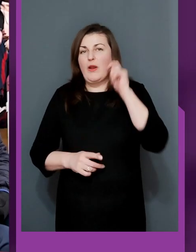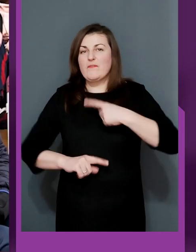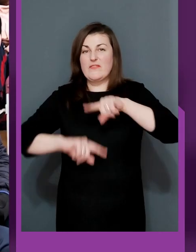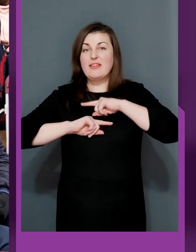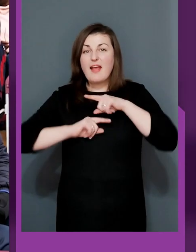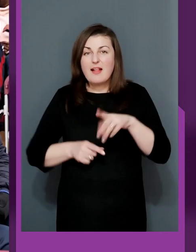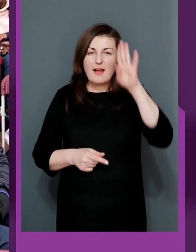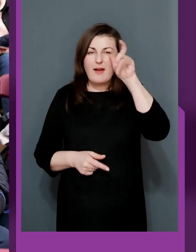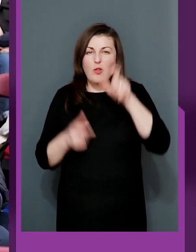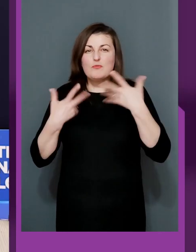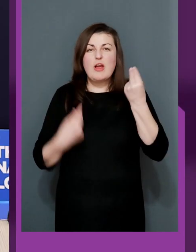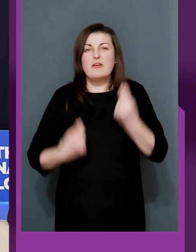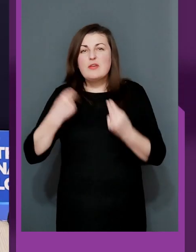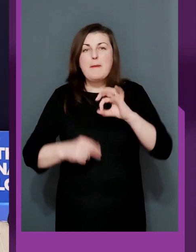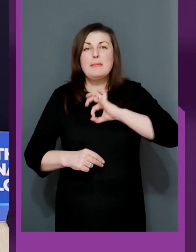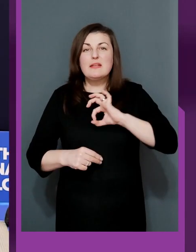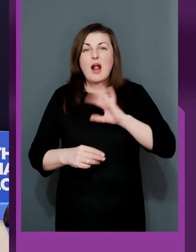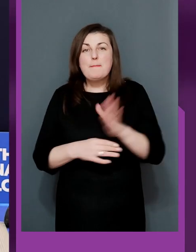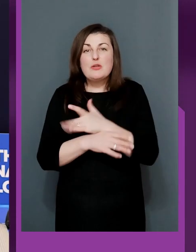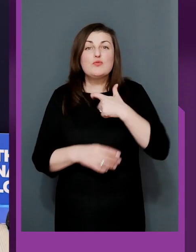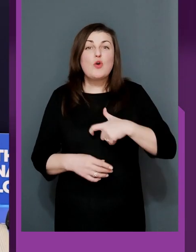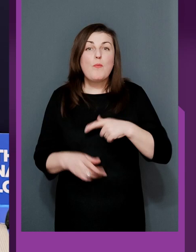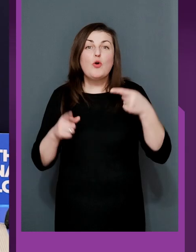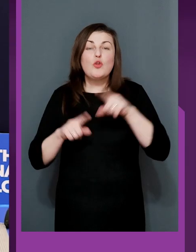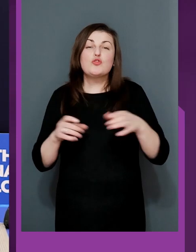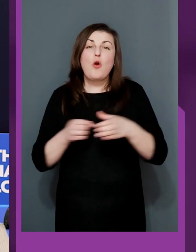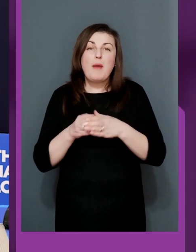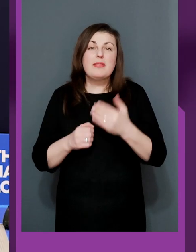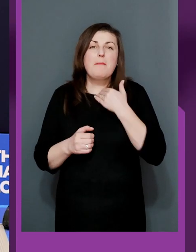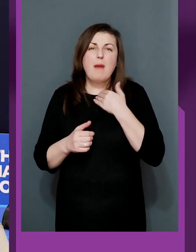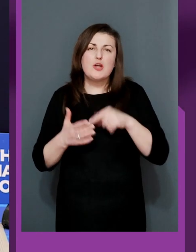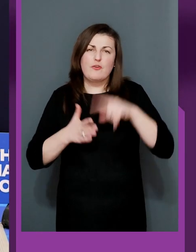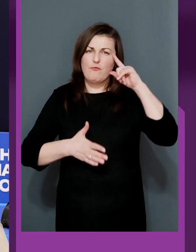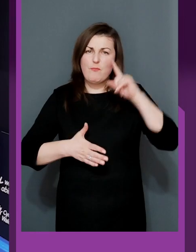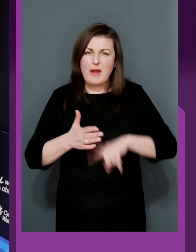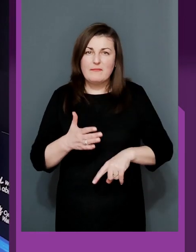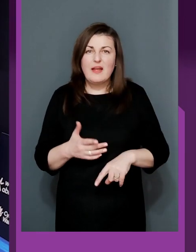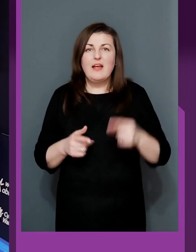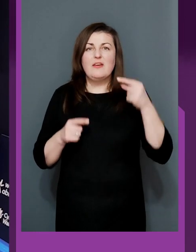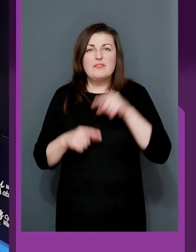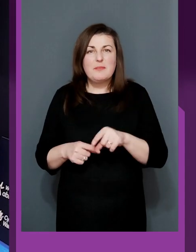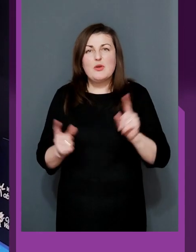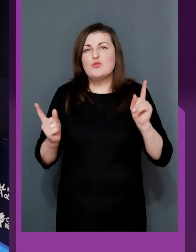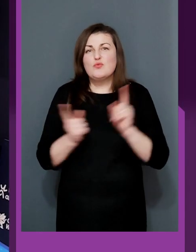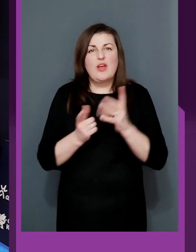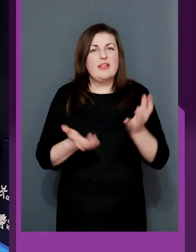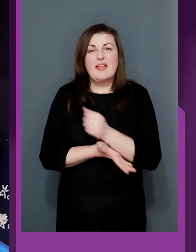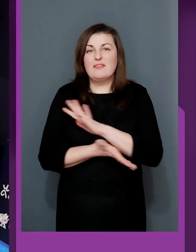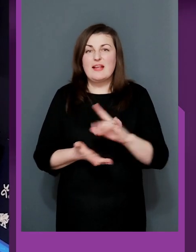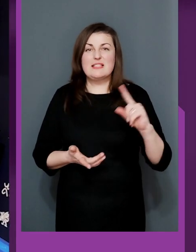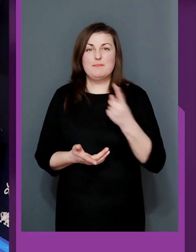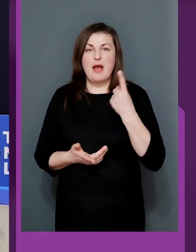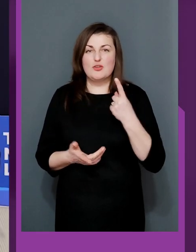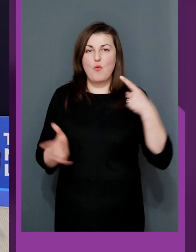фіналу Хлопці вже розігрували медалі між собою тож команда майже впевнена втім сутичка не задалася з